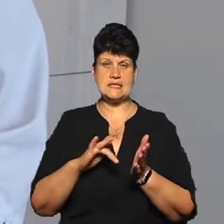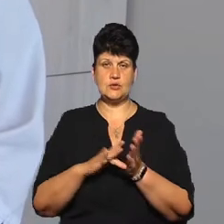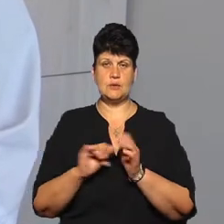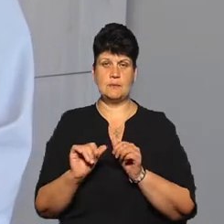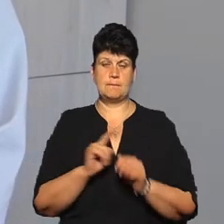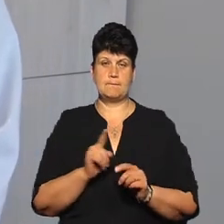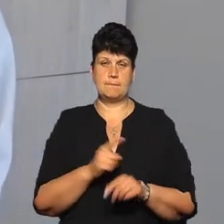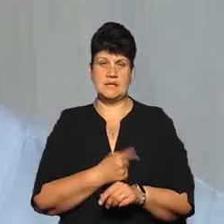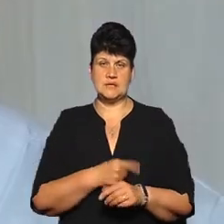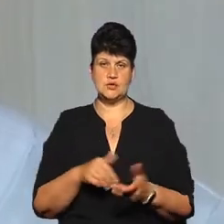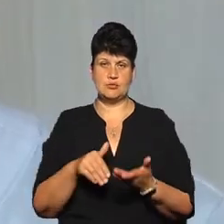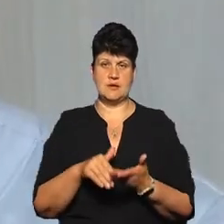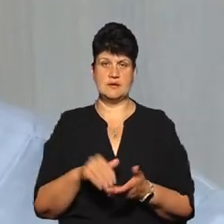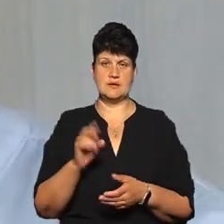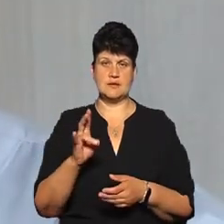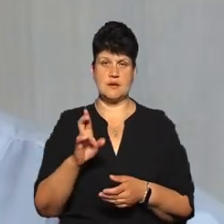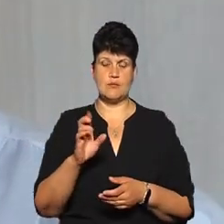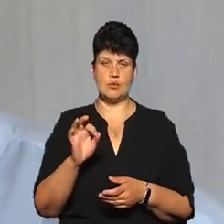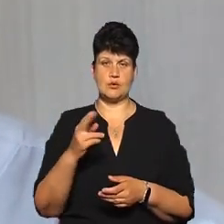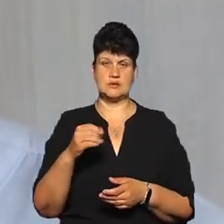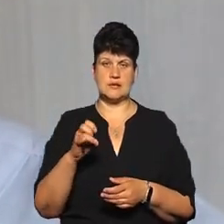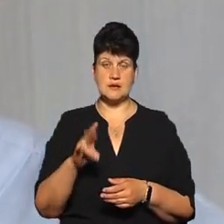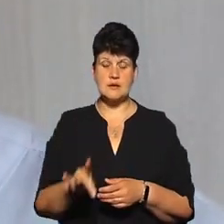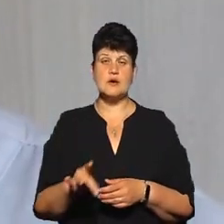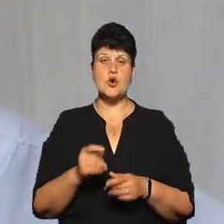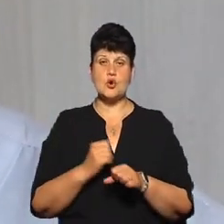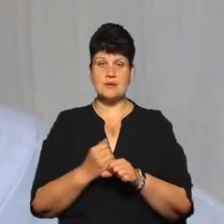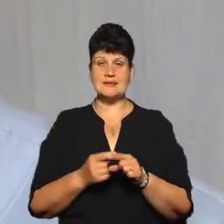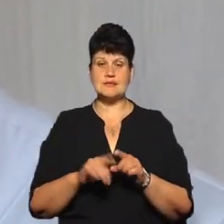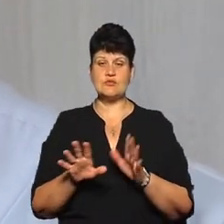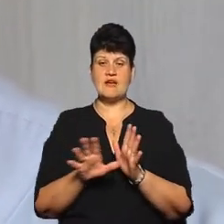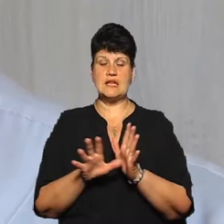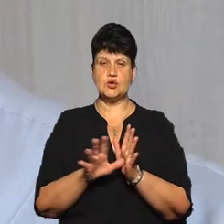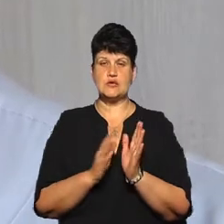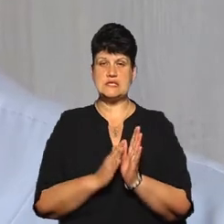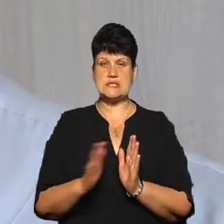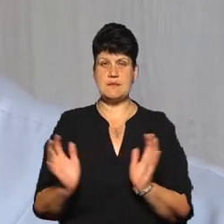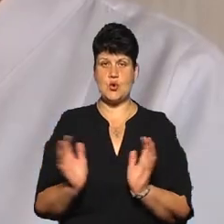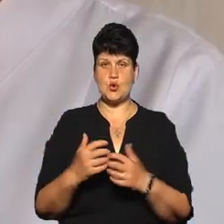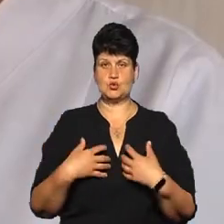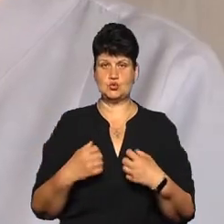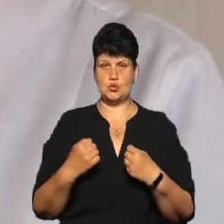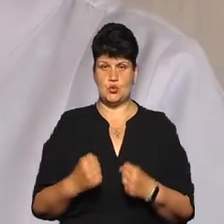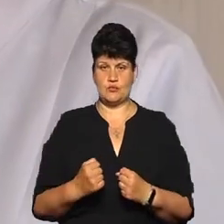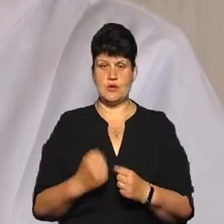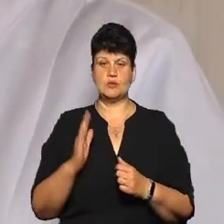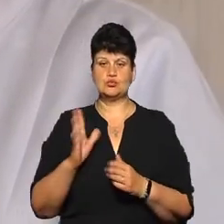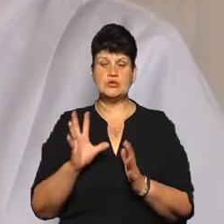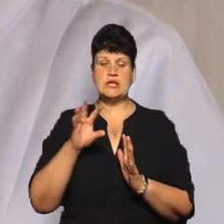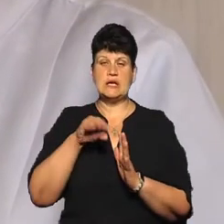медико-санітарної допомоги Надія Боднар. За її словами, робитимуть це в електронній системі охорони здоров'я. Буде